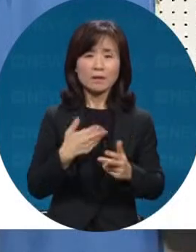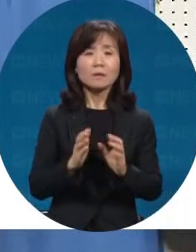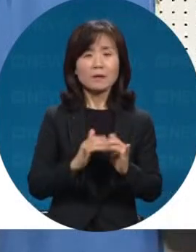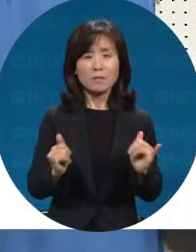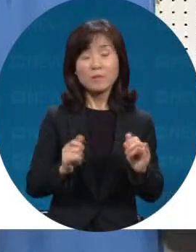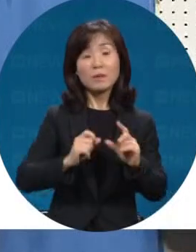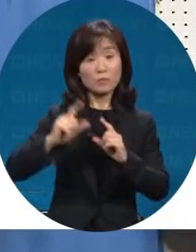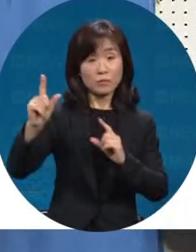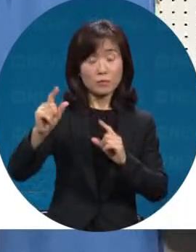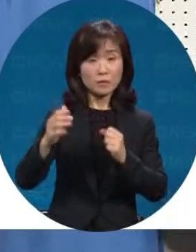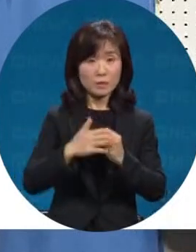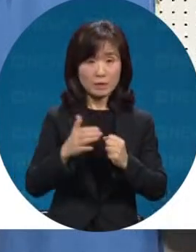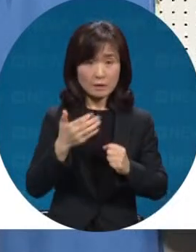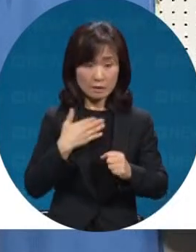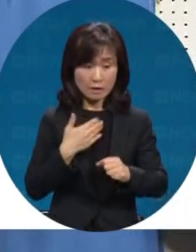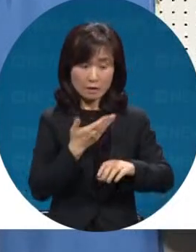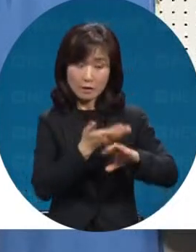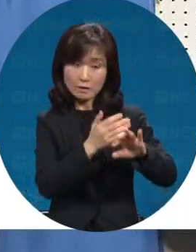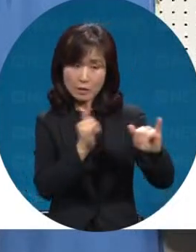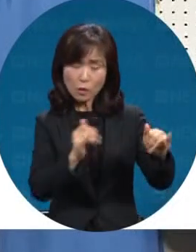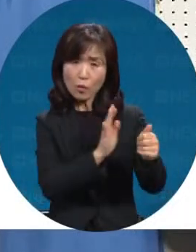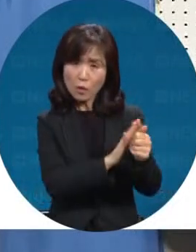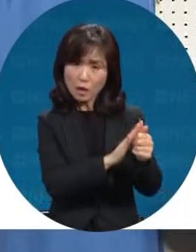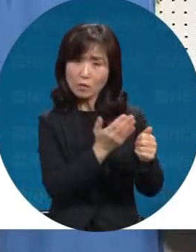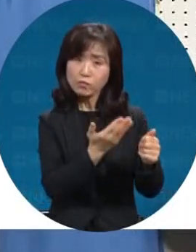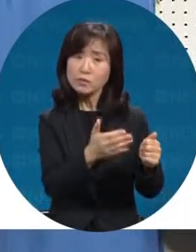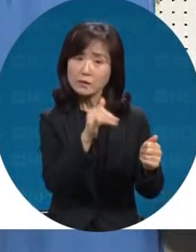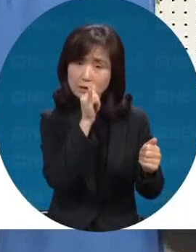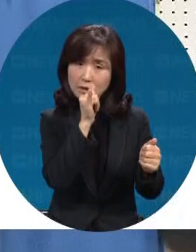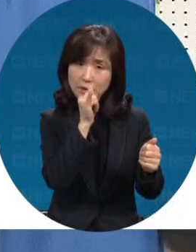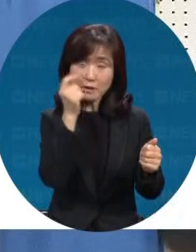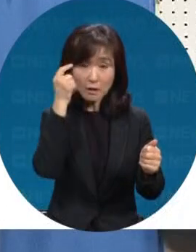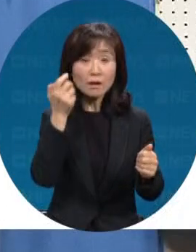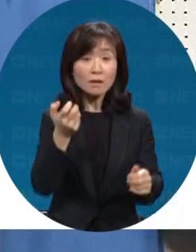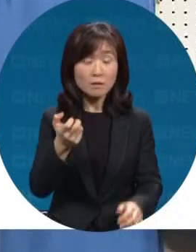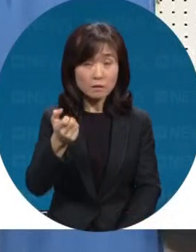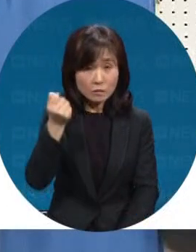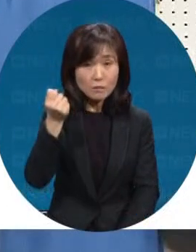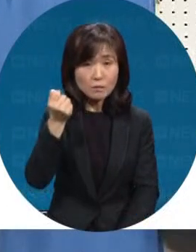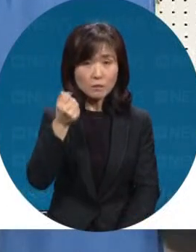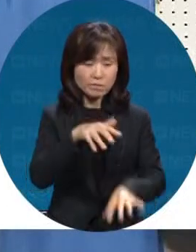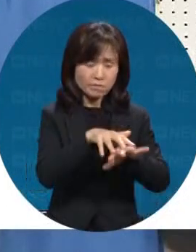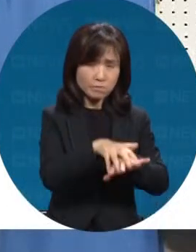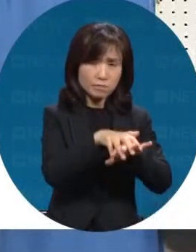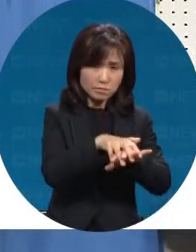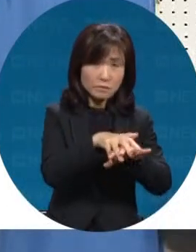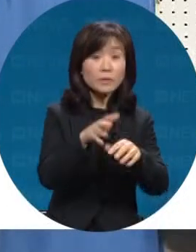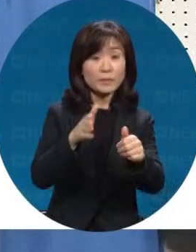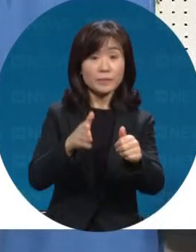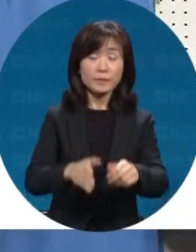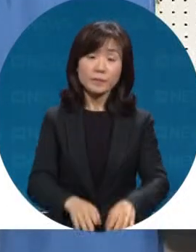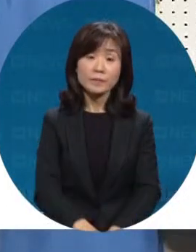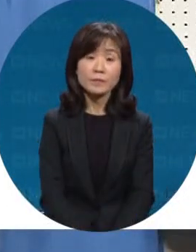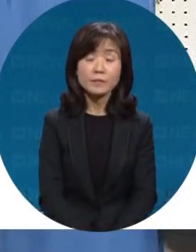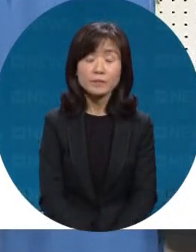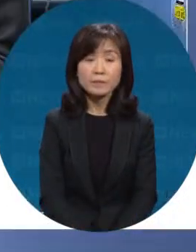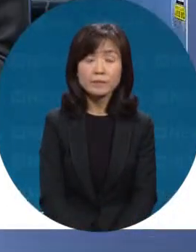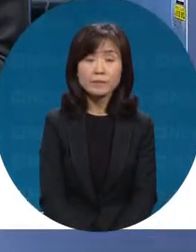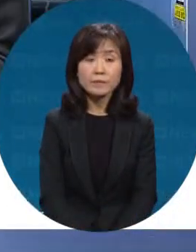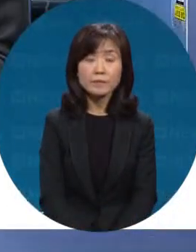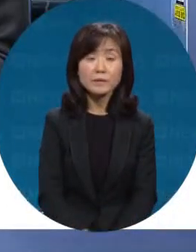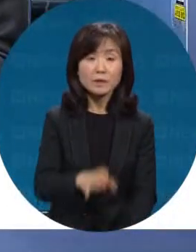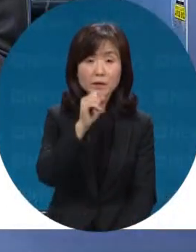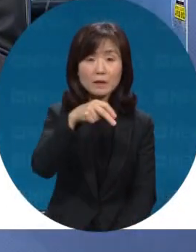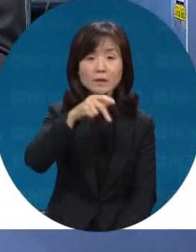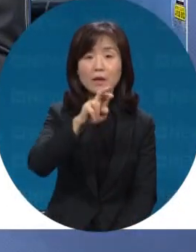때문에 내가 다른 사람을 도와줄 수 있다는 생각으로 하시기 바랍니다. 네,